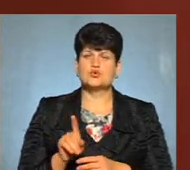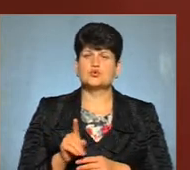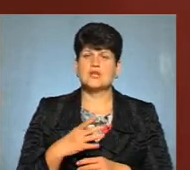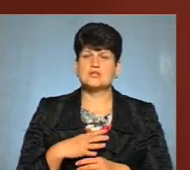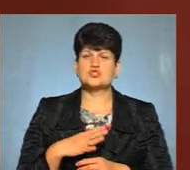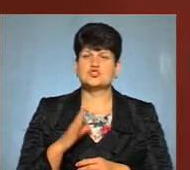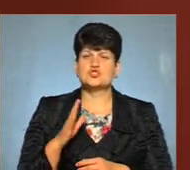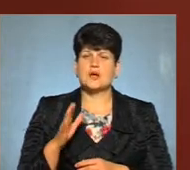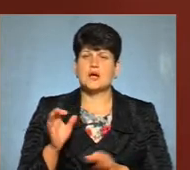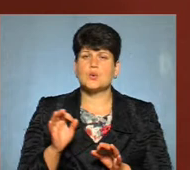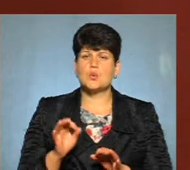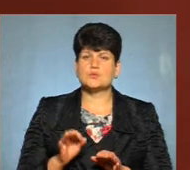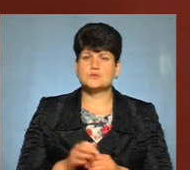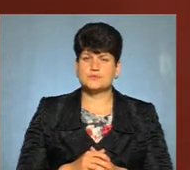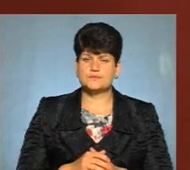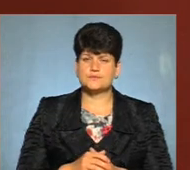чекає восени.